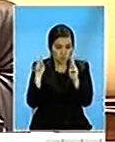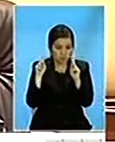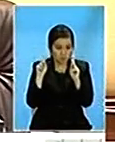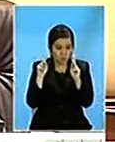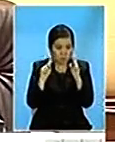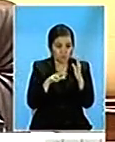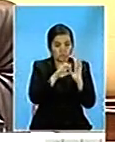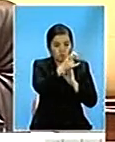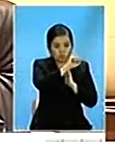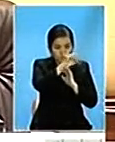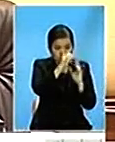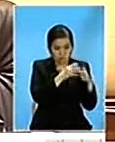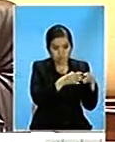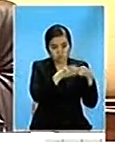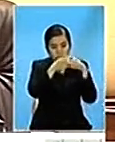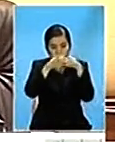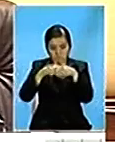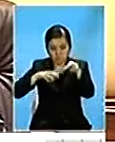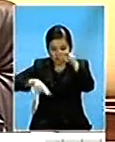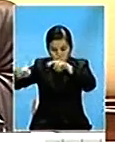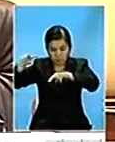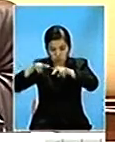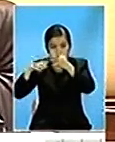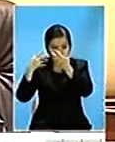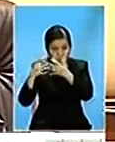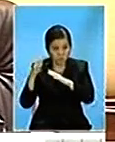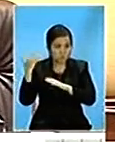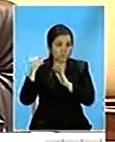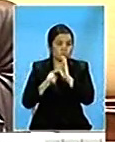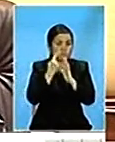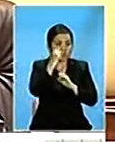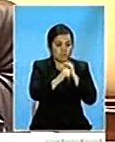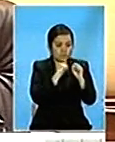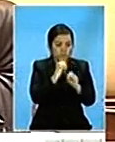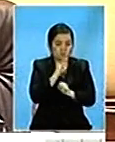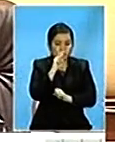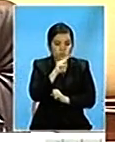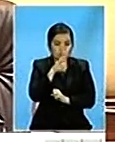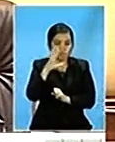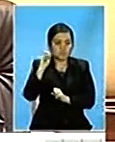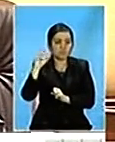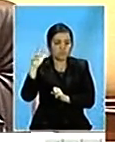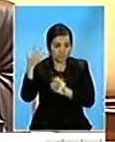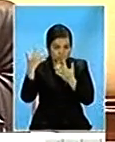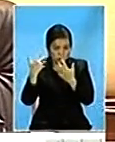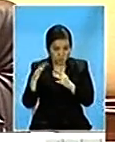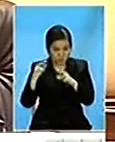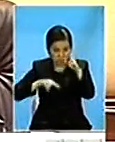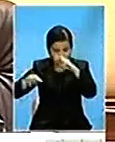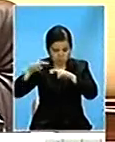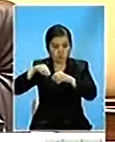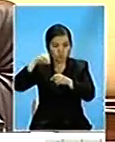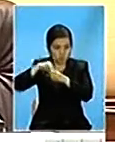ฎรเนี่ยลงไปตรวจพื้นที่ด้วยตนเองตั้งแต่ปี2553เป็นต้นมาในกรณีเรื่อง